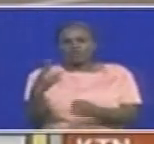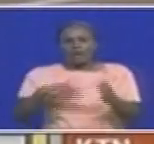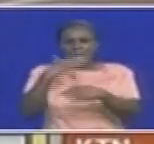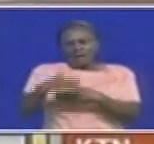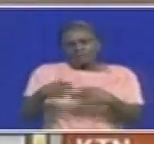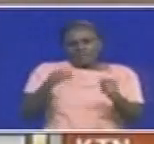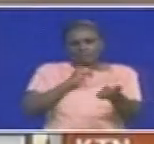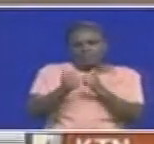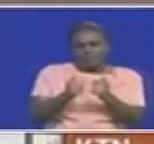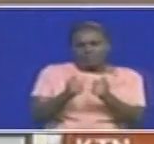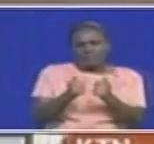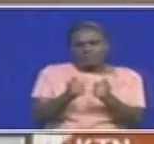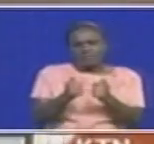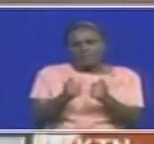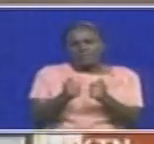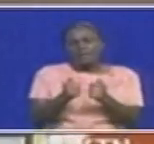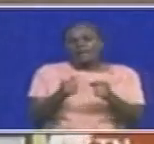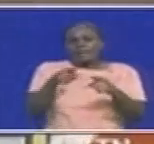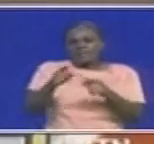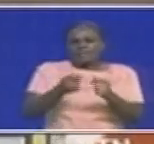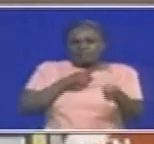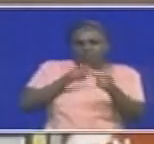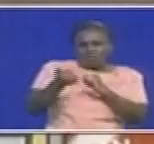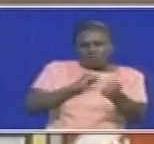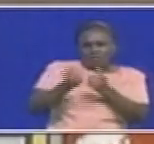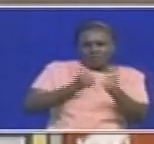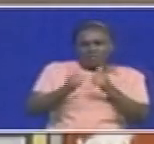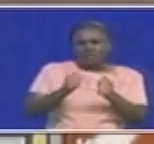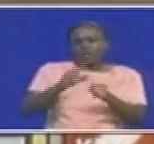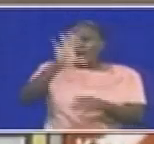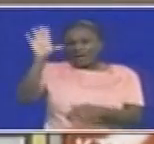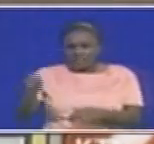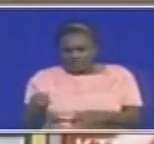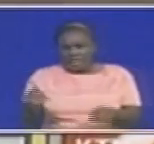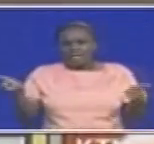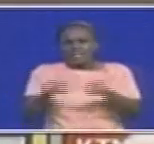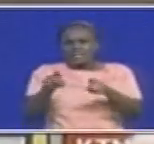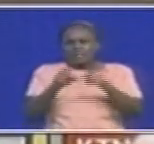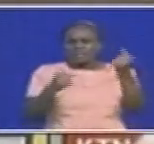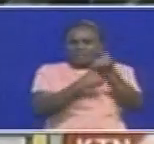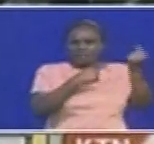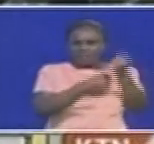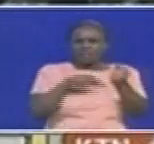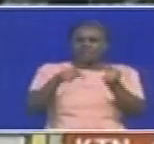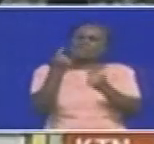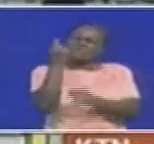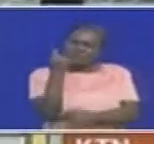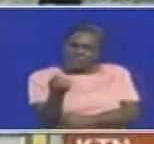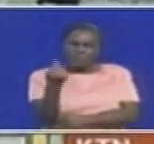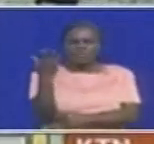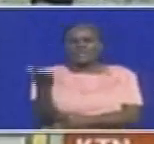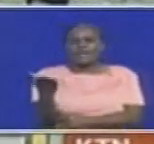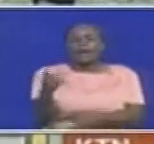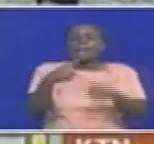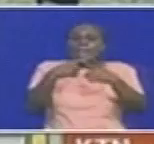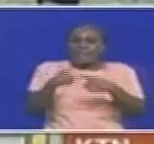ufunguzi. Licha mashindano haya kuwa ni Afrika, mashabiki walikuwa adimu mno. Walakini